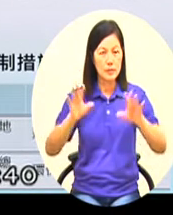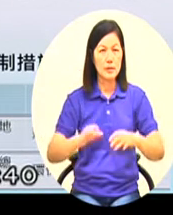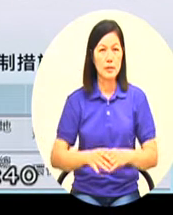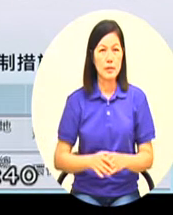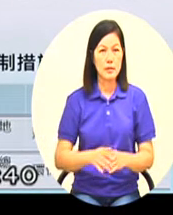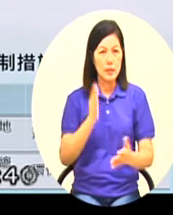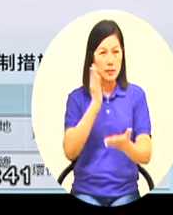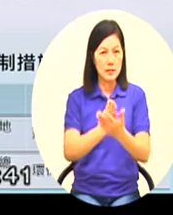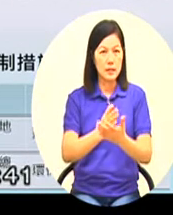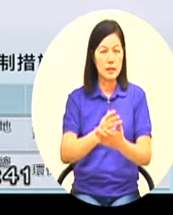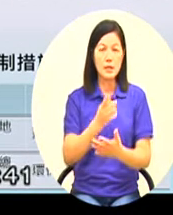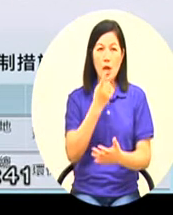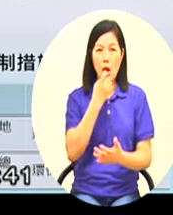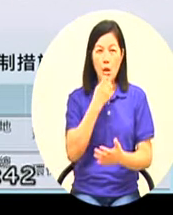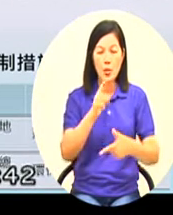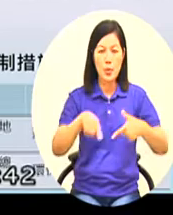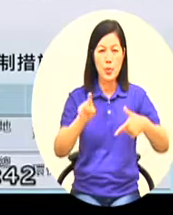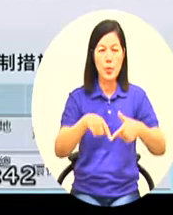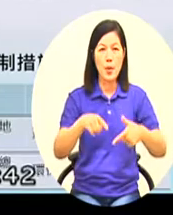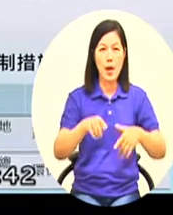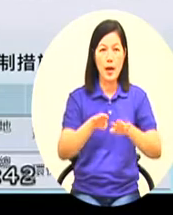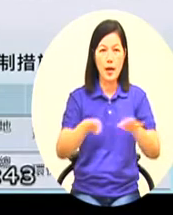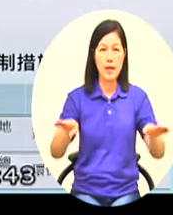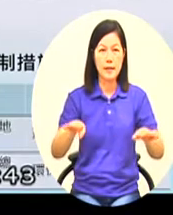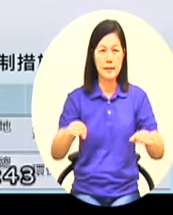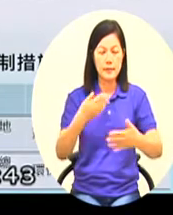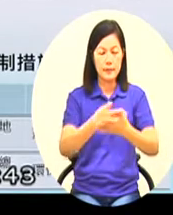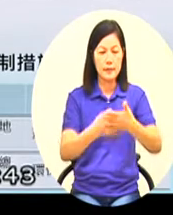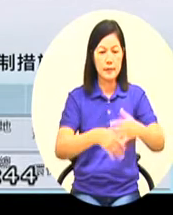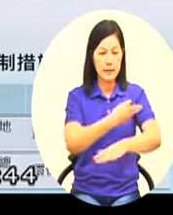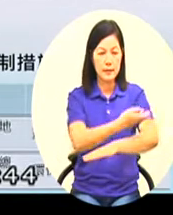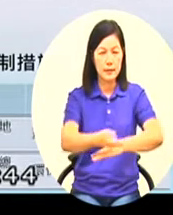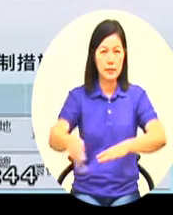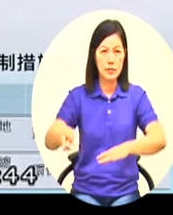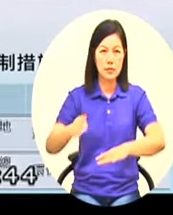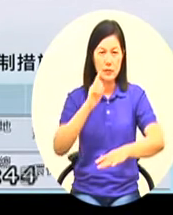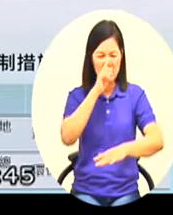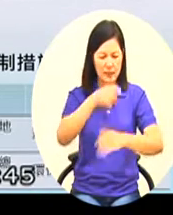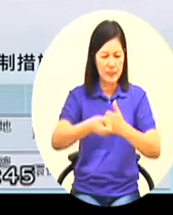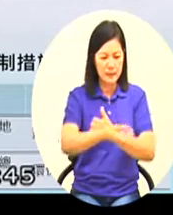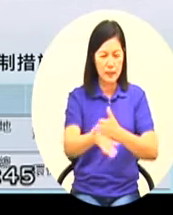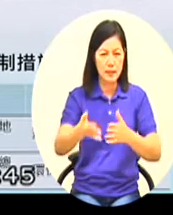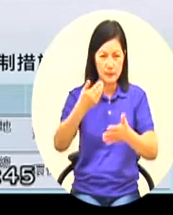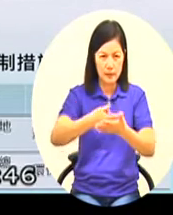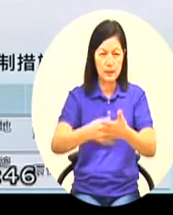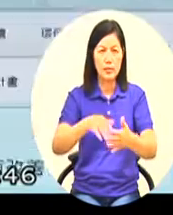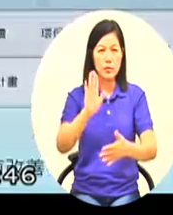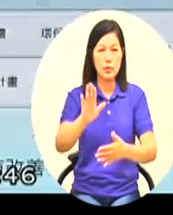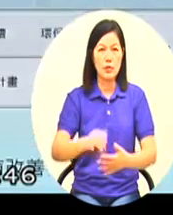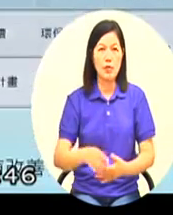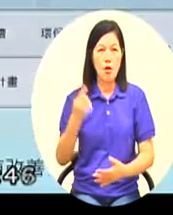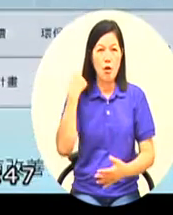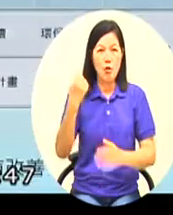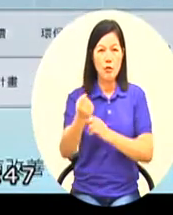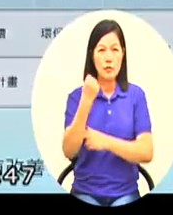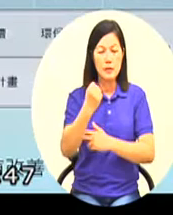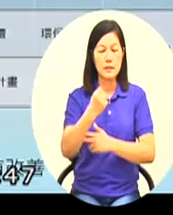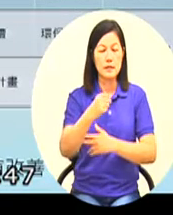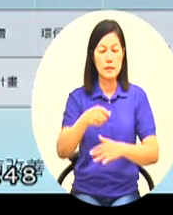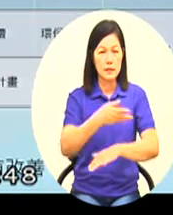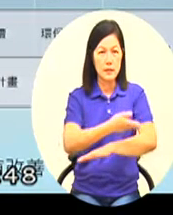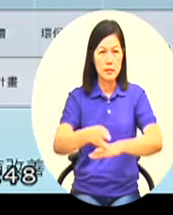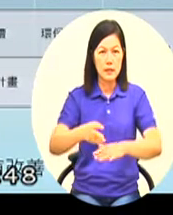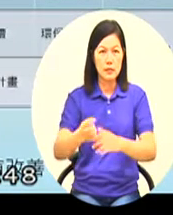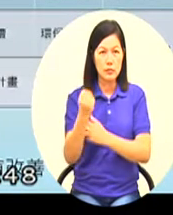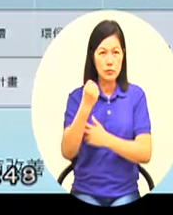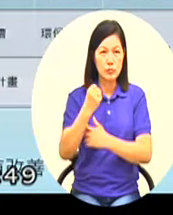使用氯化铵，减低河川的这些氨氮的一个污染。后进溪的部分，目前积极的要来